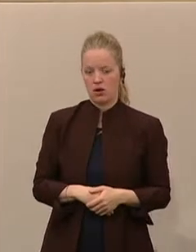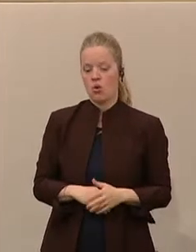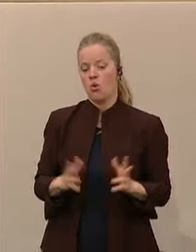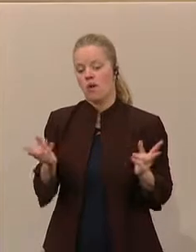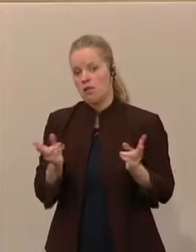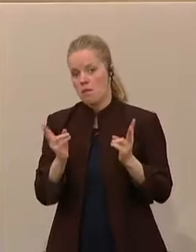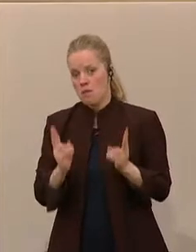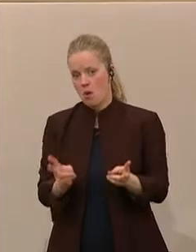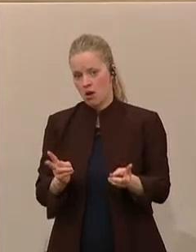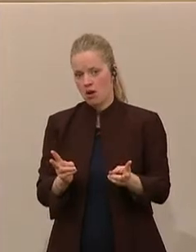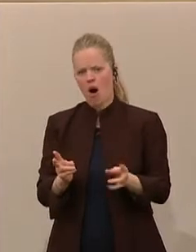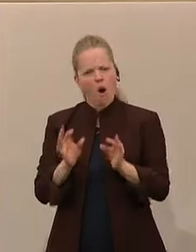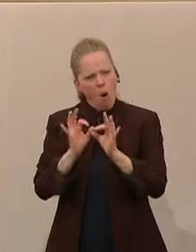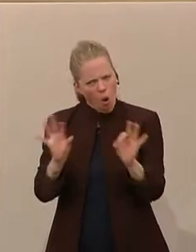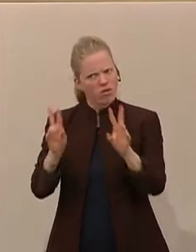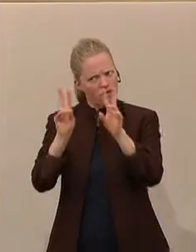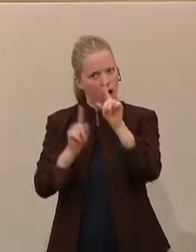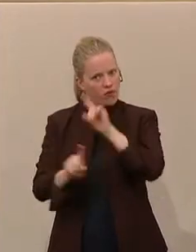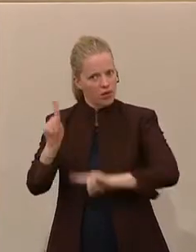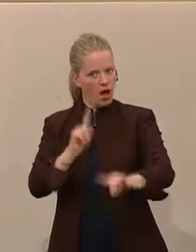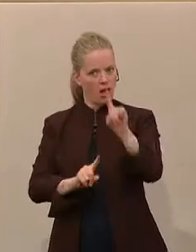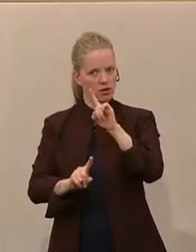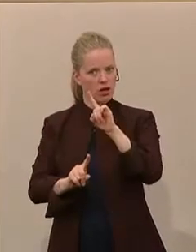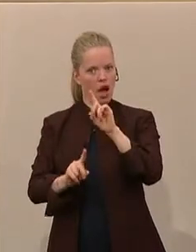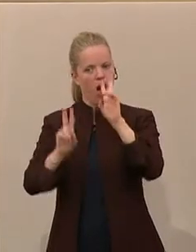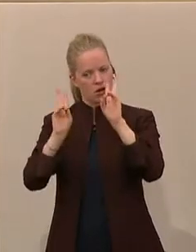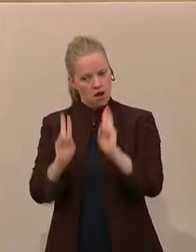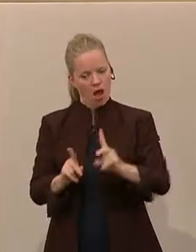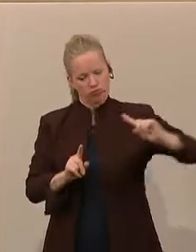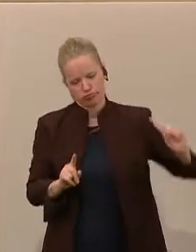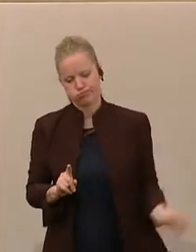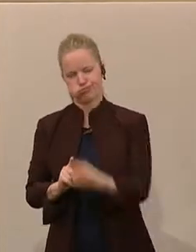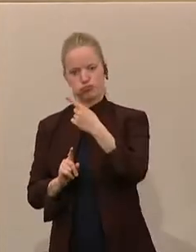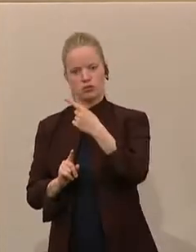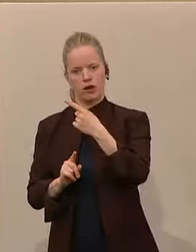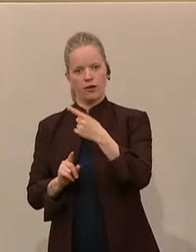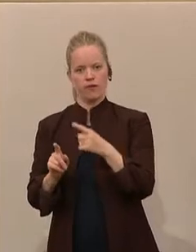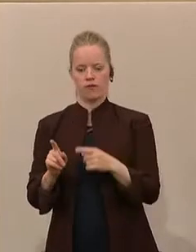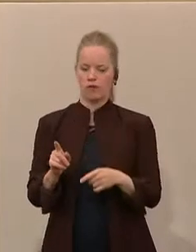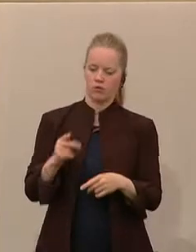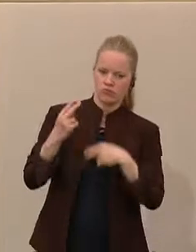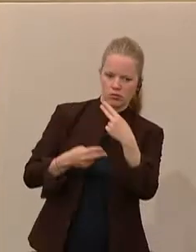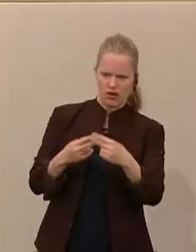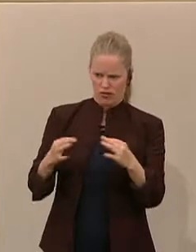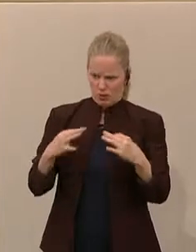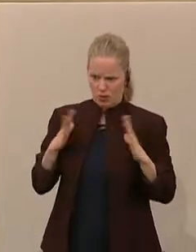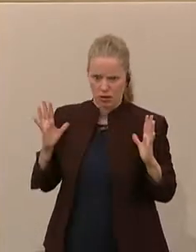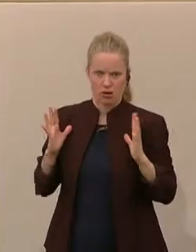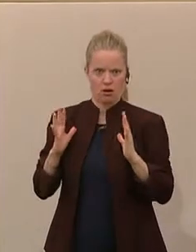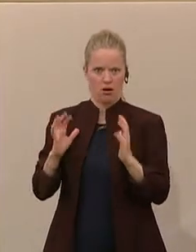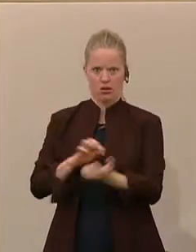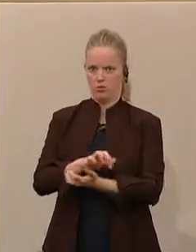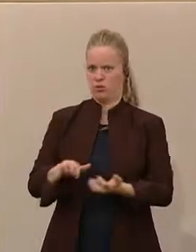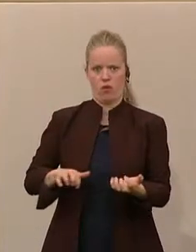kann ohne Verdachtsmoment eine Maschinerie instand gesetzt werden, was eigentlich für mich eine menschliche Katastrophe